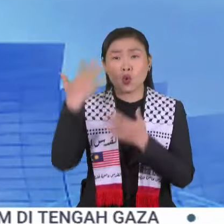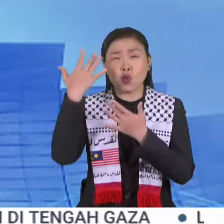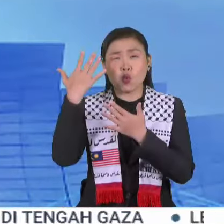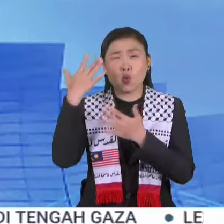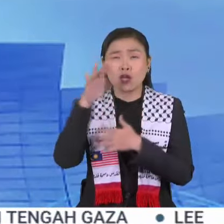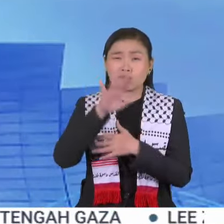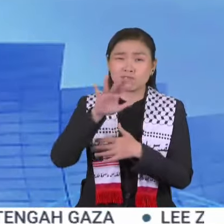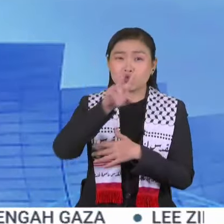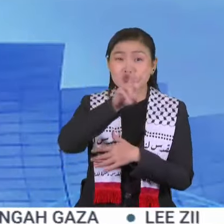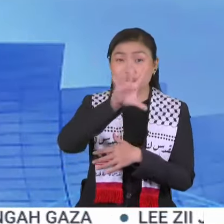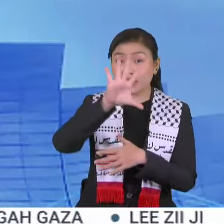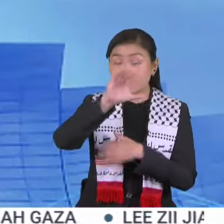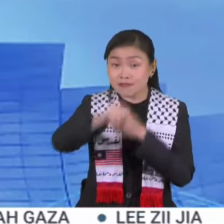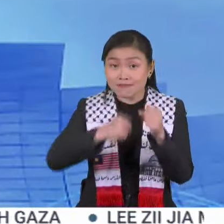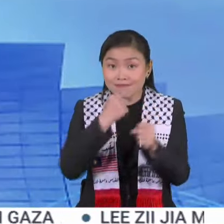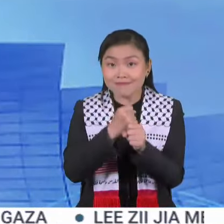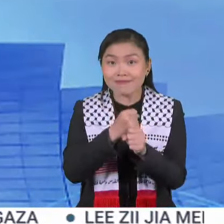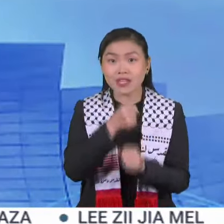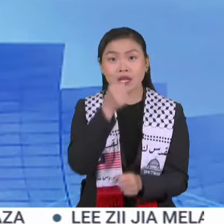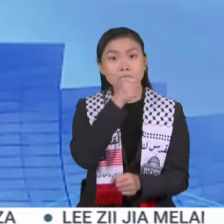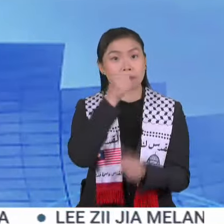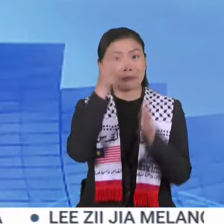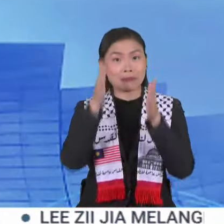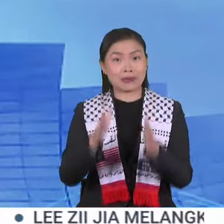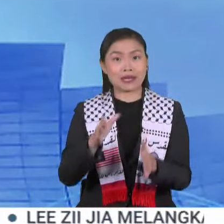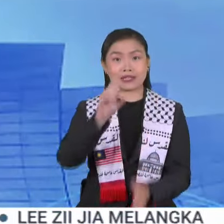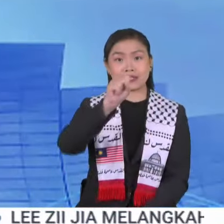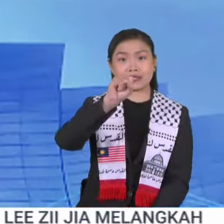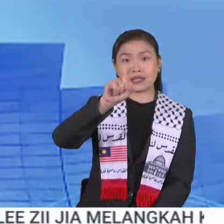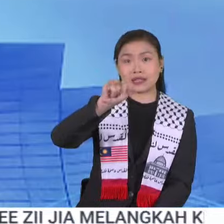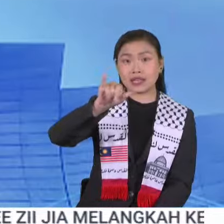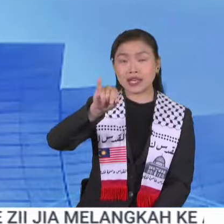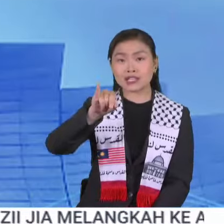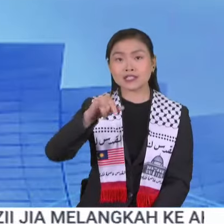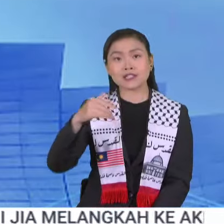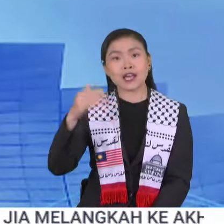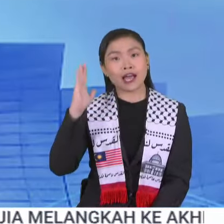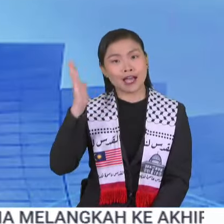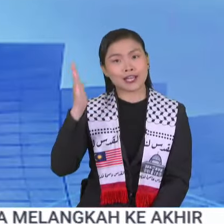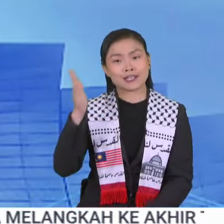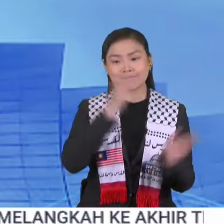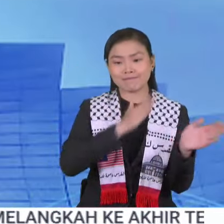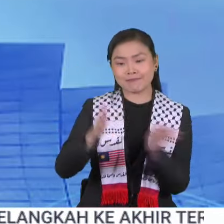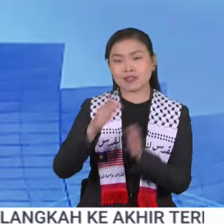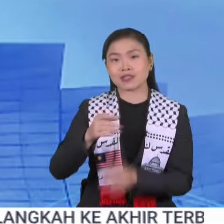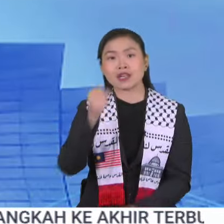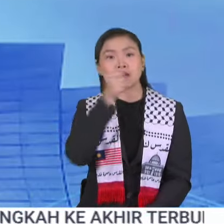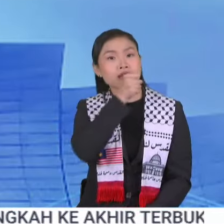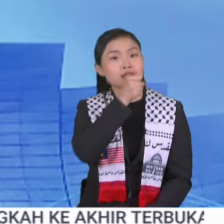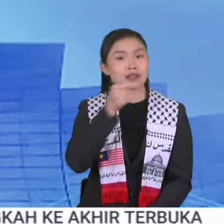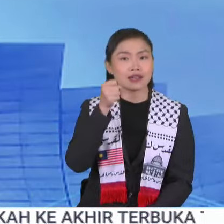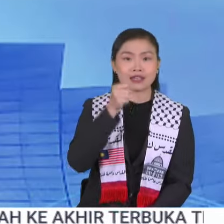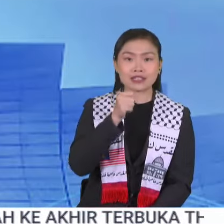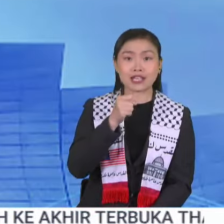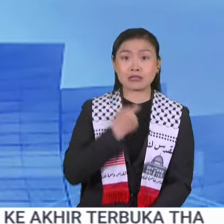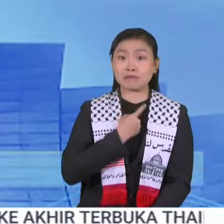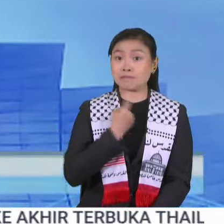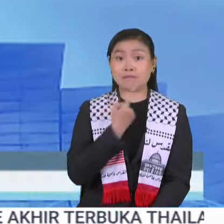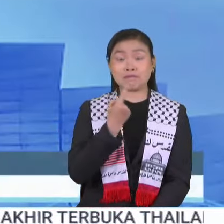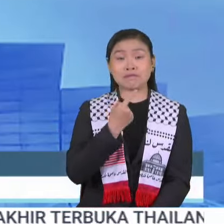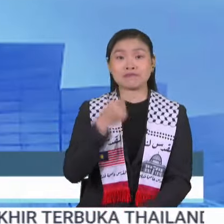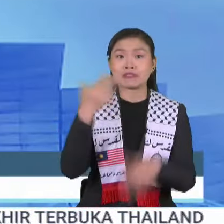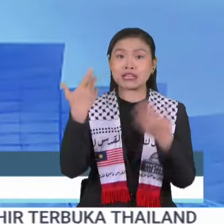Penantian hampir 25 tahun, penyanyi Siti Nordiana untuk mengadakan konsert solo berakhir apabila